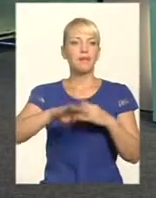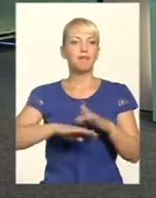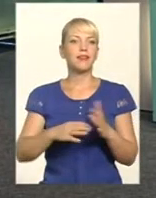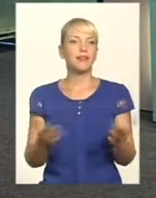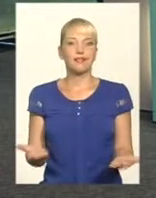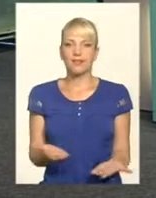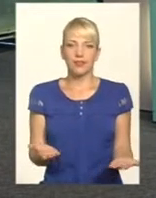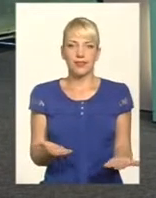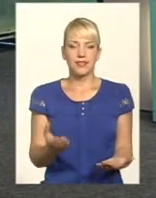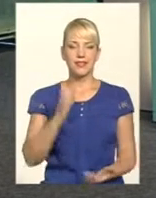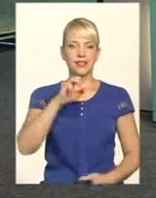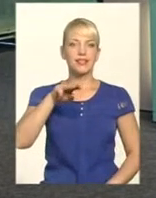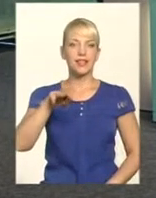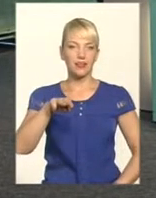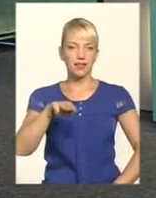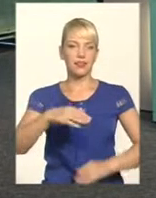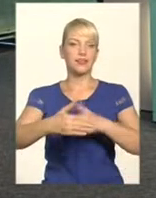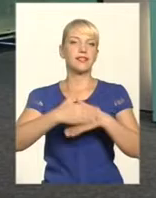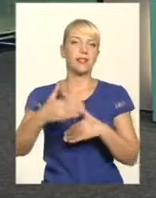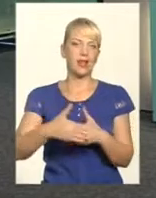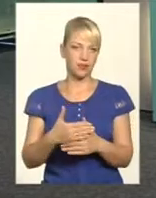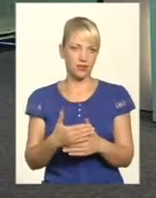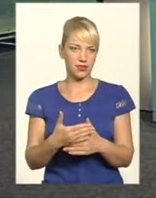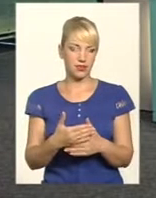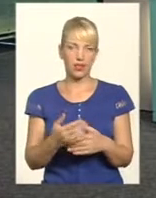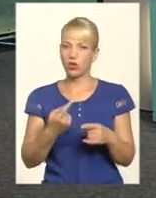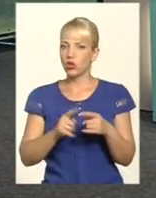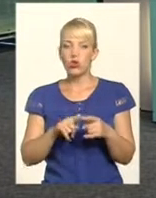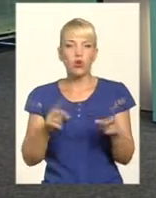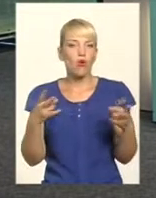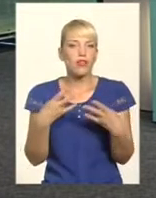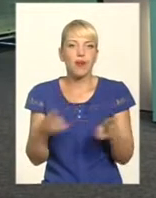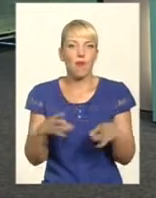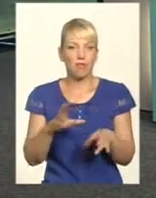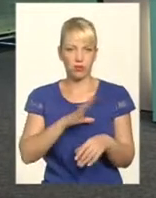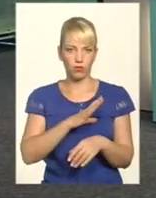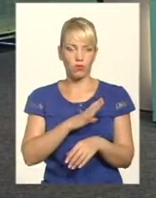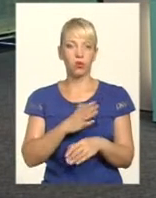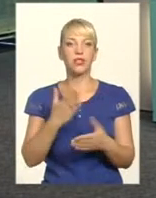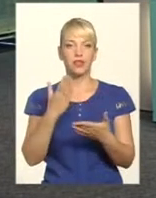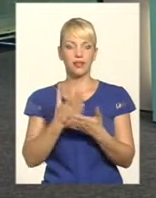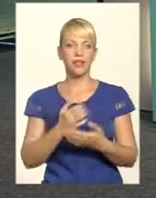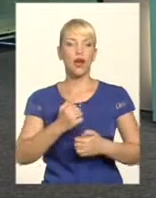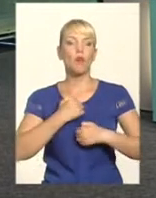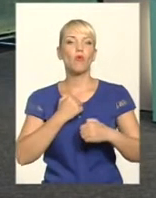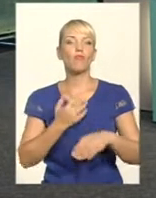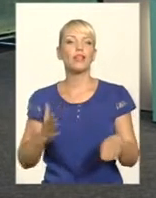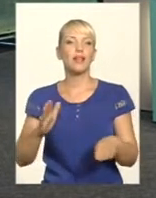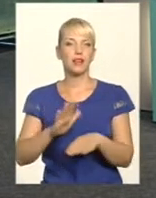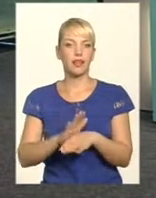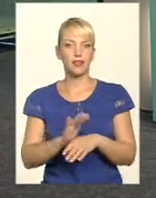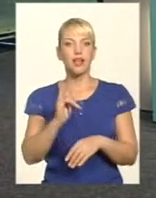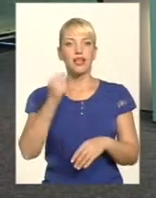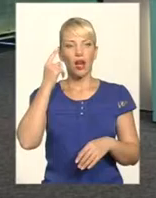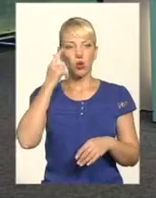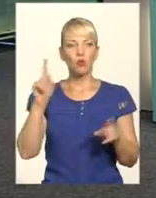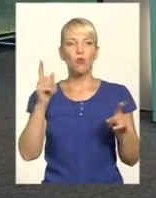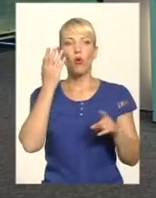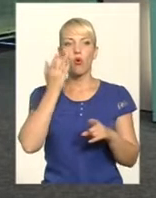якісь статті, санкції і таке інше. Ну, цього не повинно бути. Є бойовий наказ, і я думаю, що коли